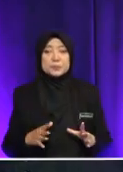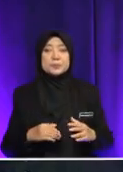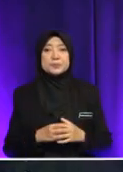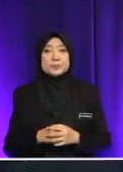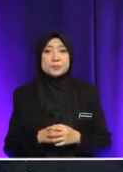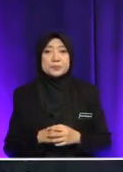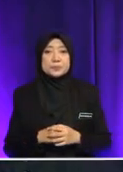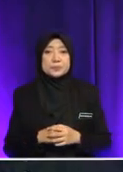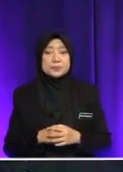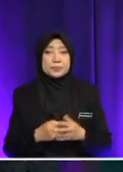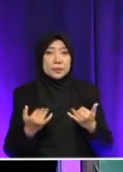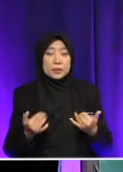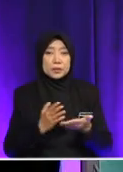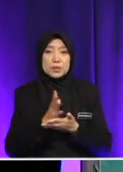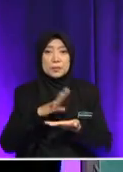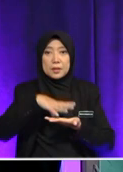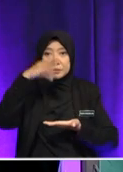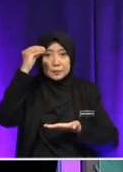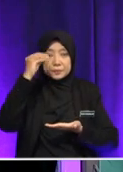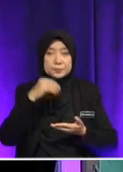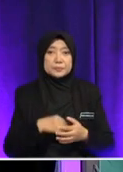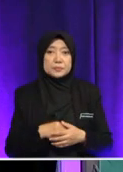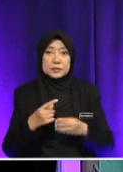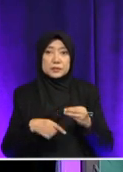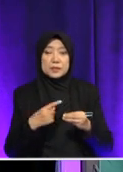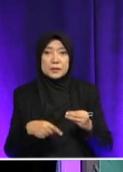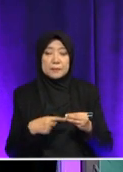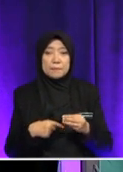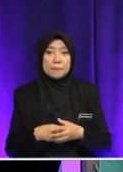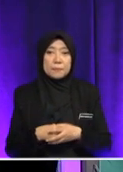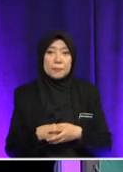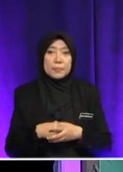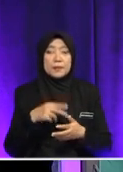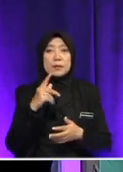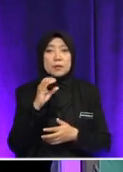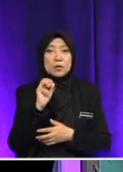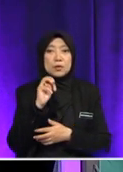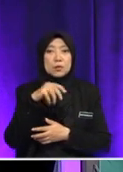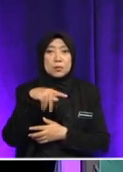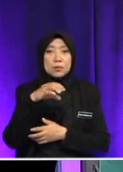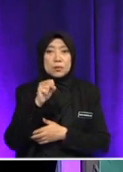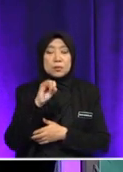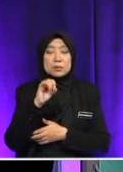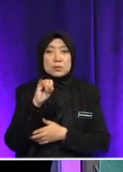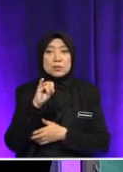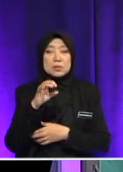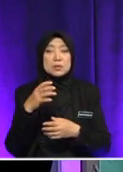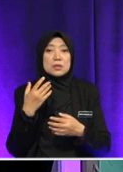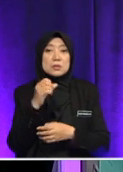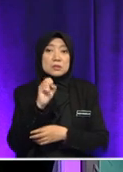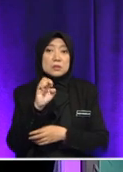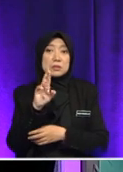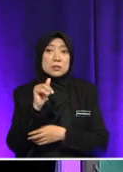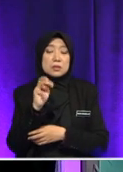pembelajaran kita hari ini kita akan belajar tentang Oke komposisi Rami tadi kita belajar saja nanti kita belajar